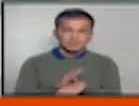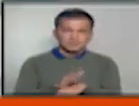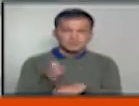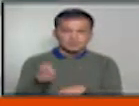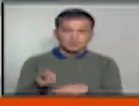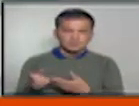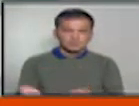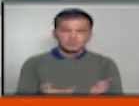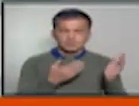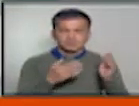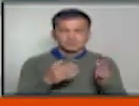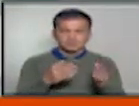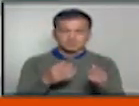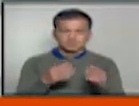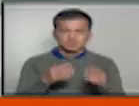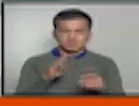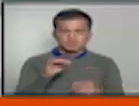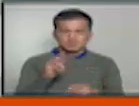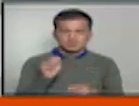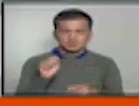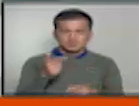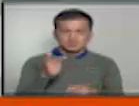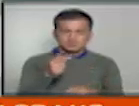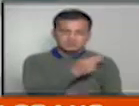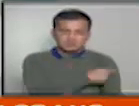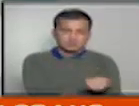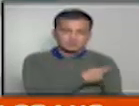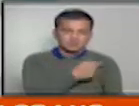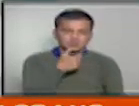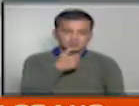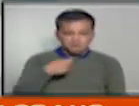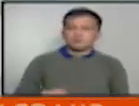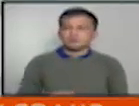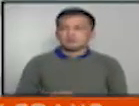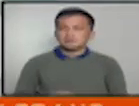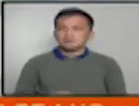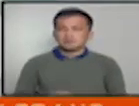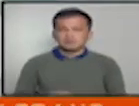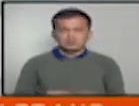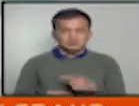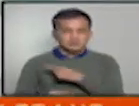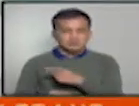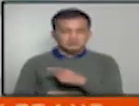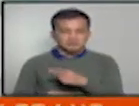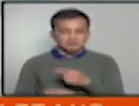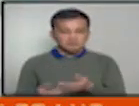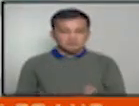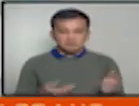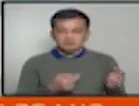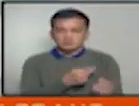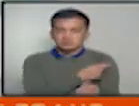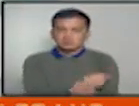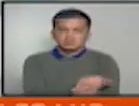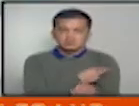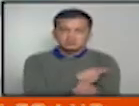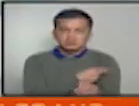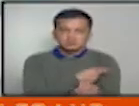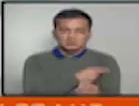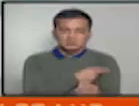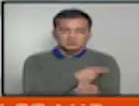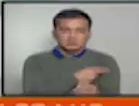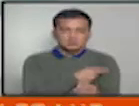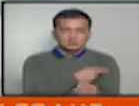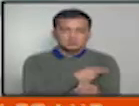nyo ako sa Baliwag District Hospital pagamot nyo yung nasaksak. Noon po pa lang, dalhin na sa papuntang